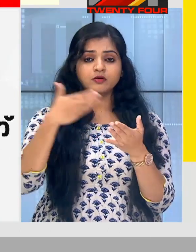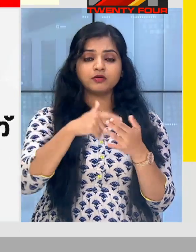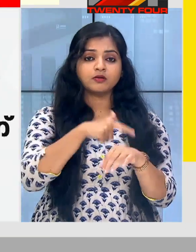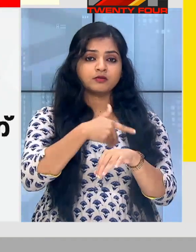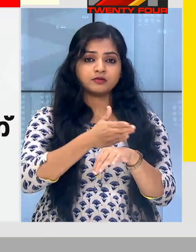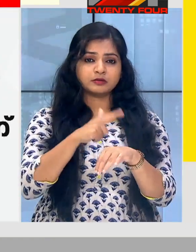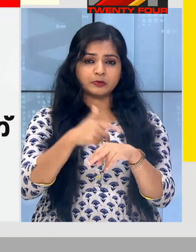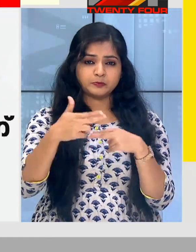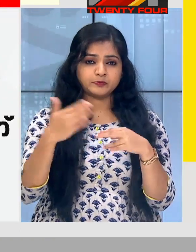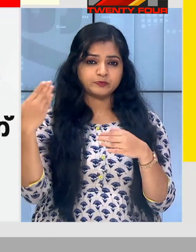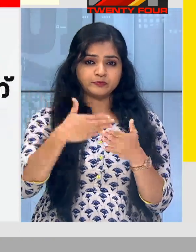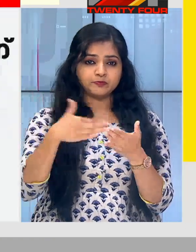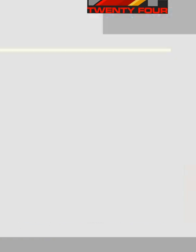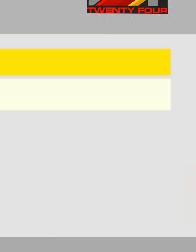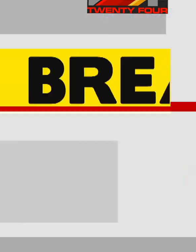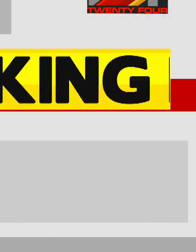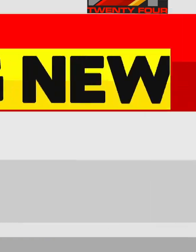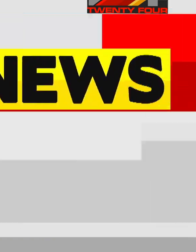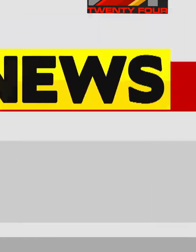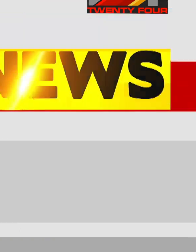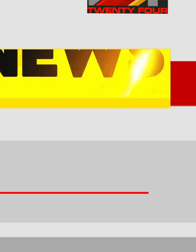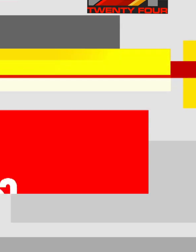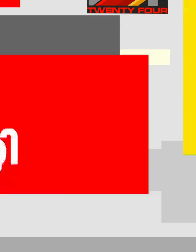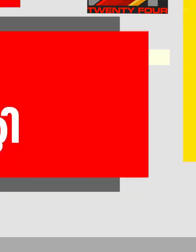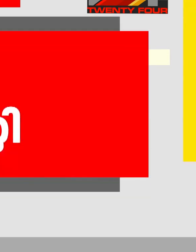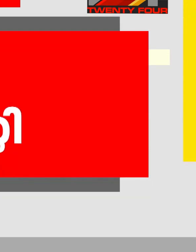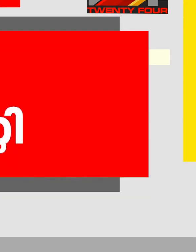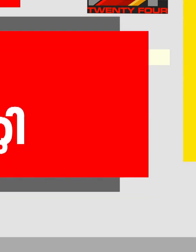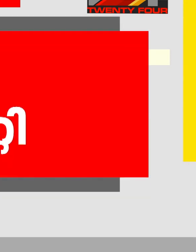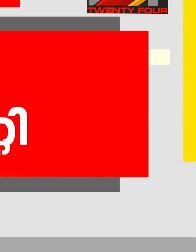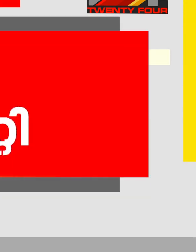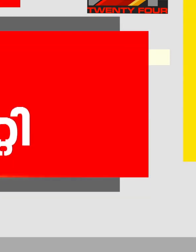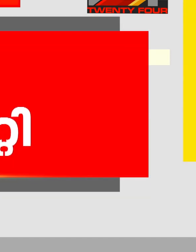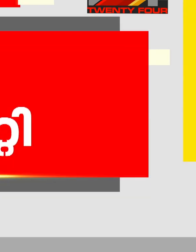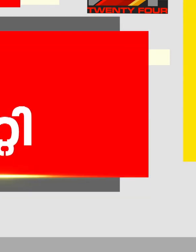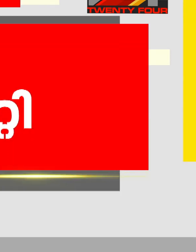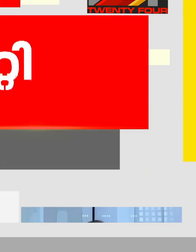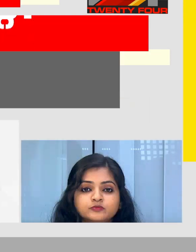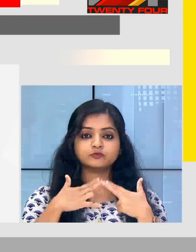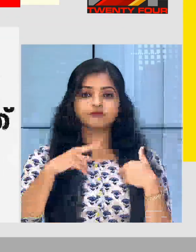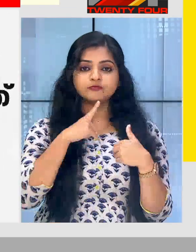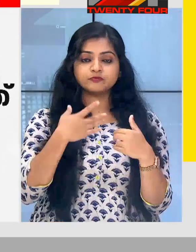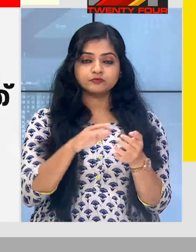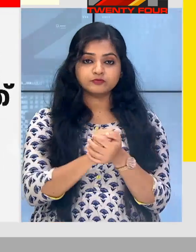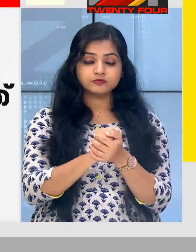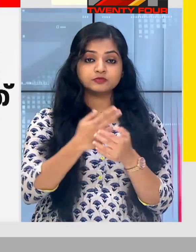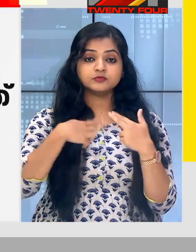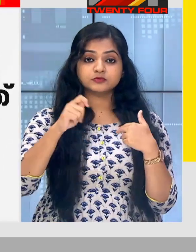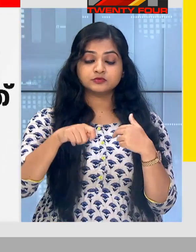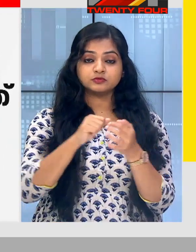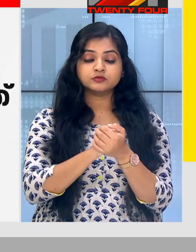അഭിഭാഷകൻ ആവശ്യപ്പെട്ടു. എന്നാൽ കേസ് പിന്നീട് പരിഗണിക്കാം എന്ന് വ്യക്തമാക്കി സുപ്രീംകോടതി ഹർജികൾ മാറ്റുകയായിരുന്നു. ജസ്റ്റിസ്